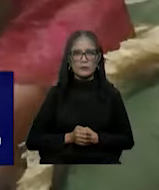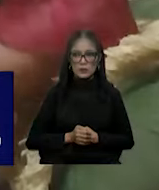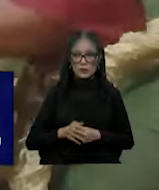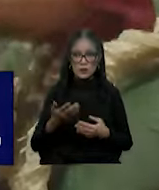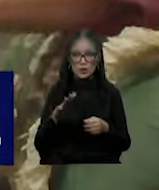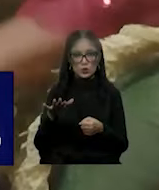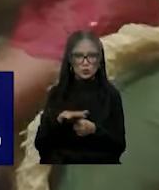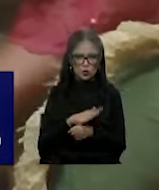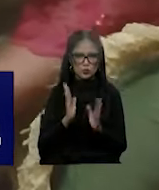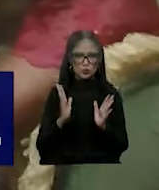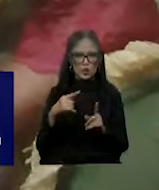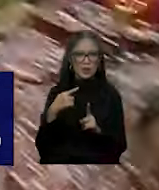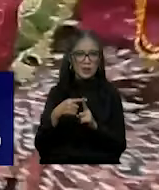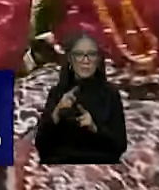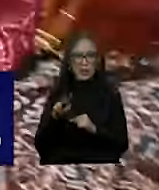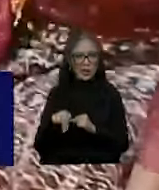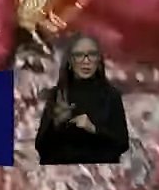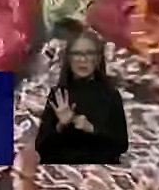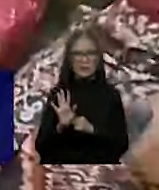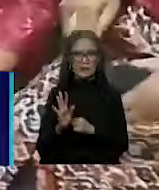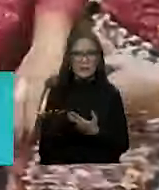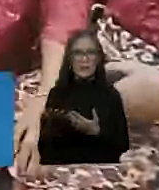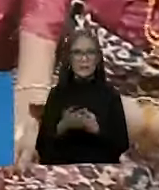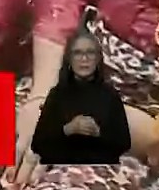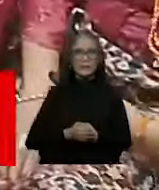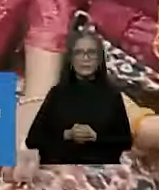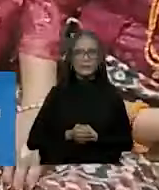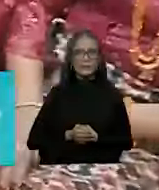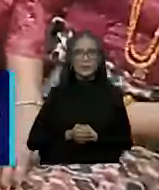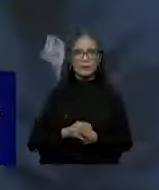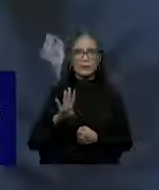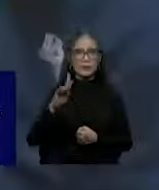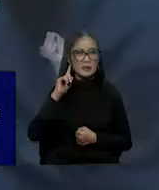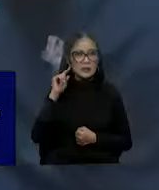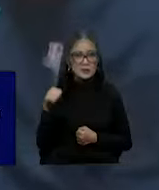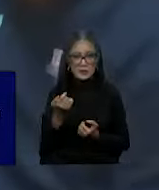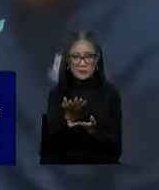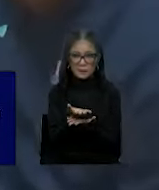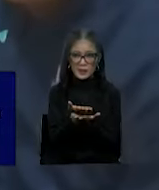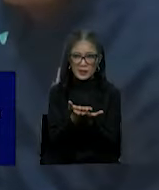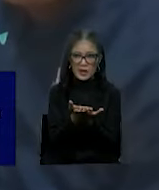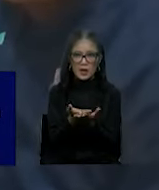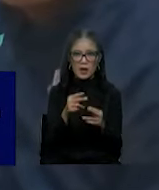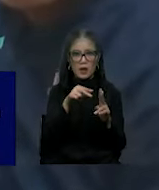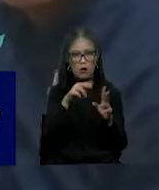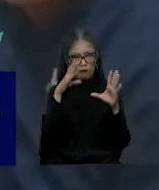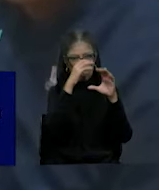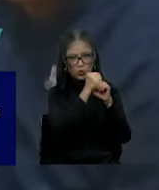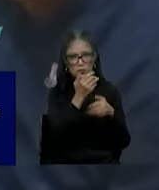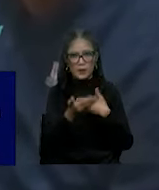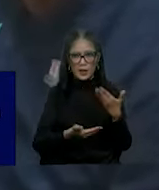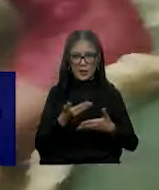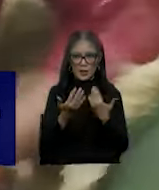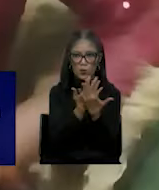tambah lima, alasan bapak. Keempat istri meminta Lungji Kaborang fokus melayani masyarakat dan